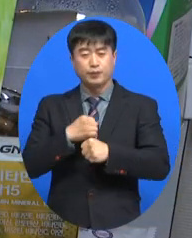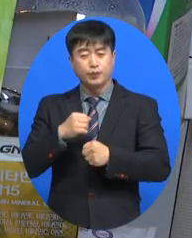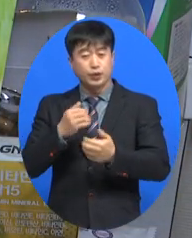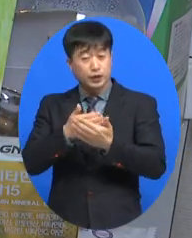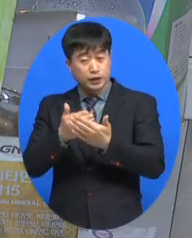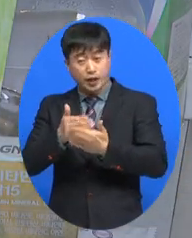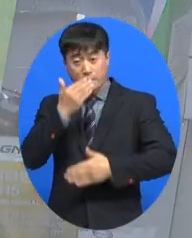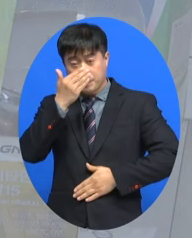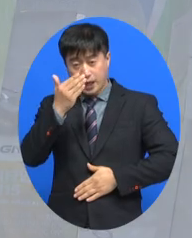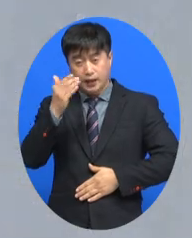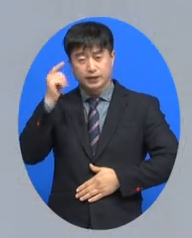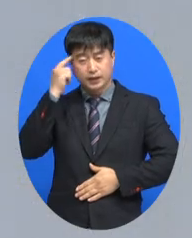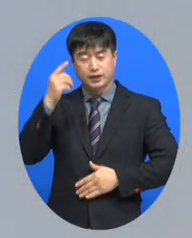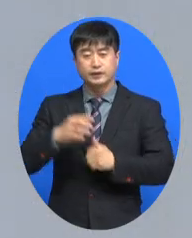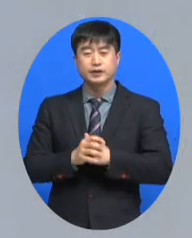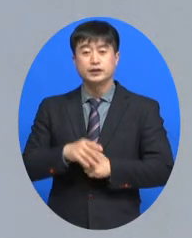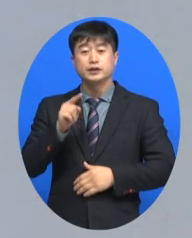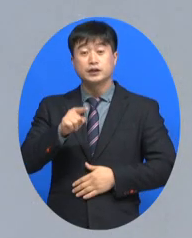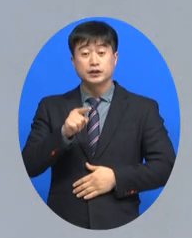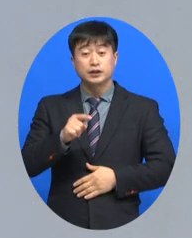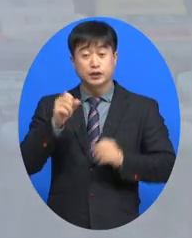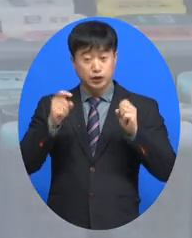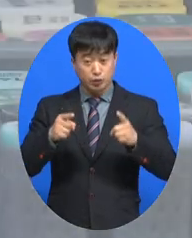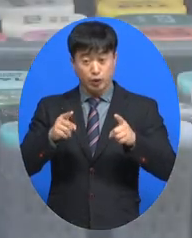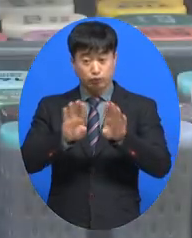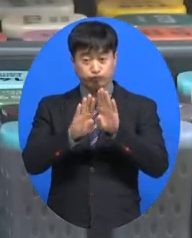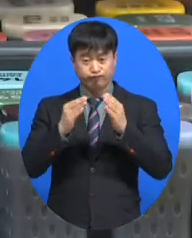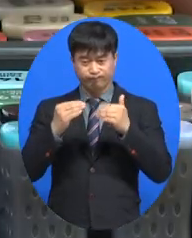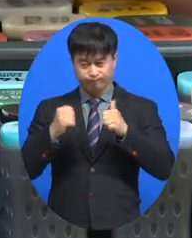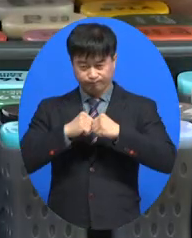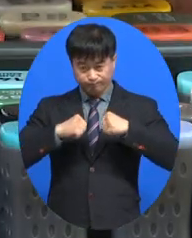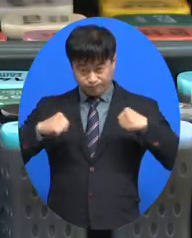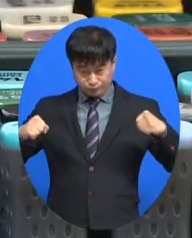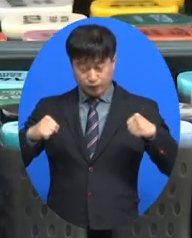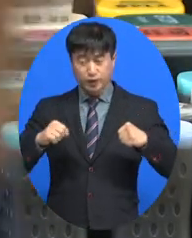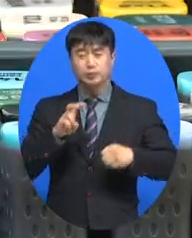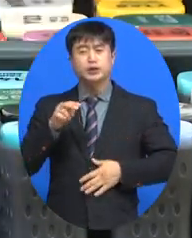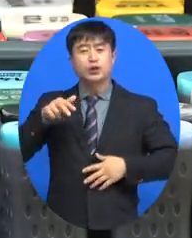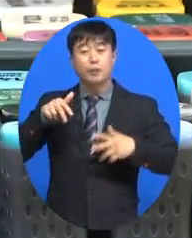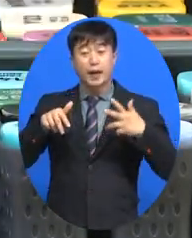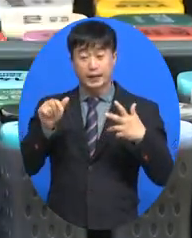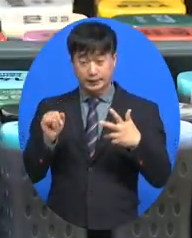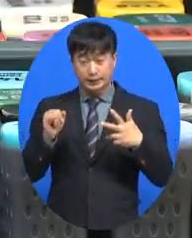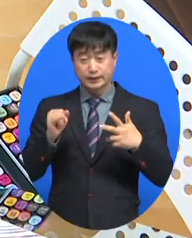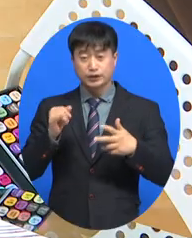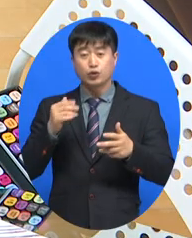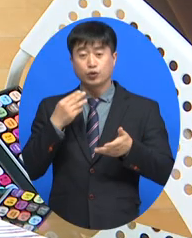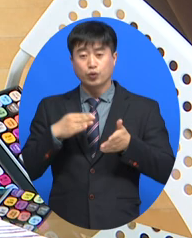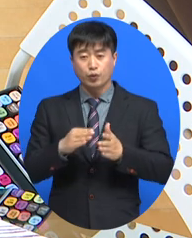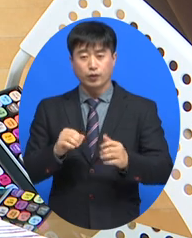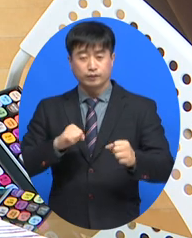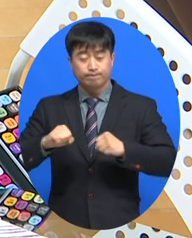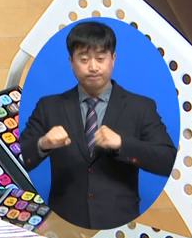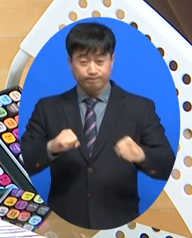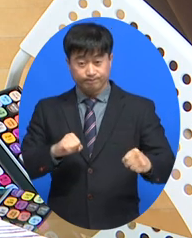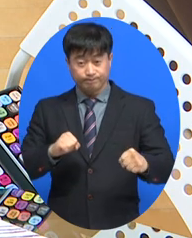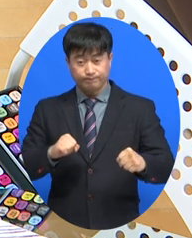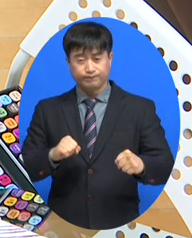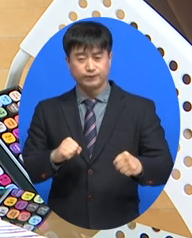예술 활동을 할수 있다는 생각. 이들의 기회의 문을 넓히고자 민선 8기 경기도가